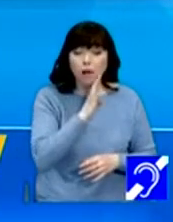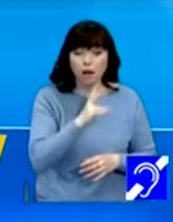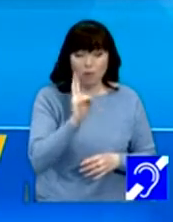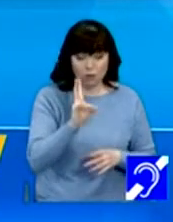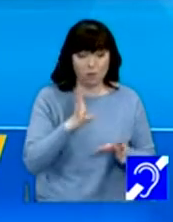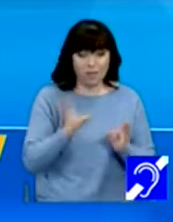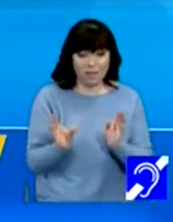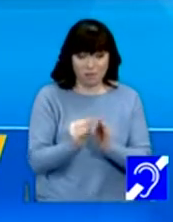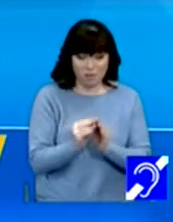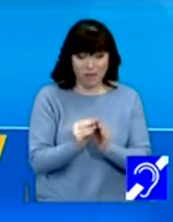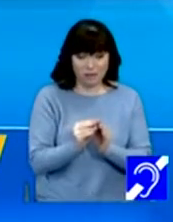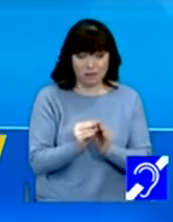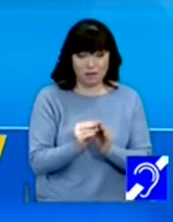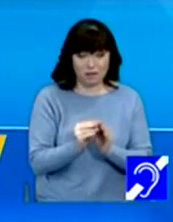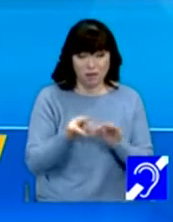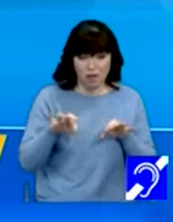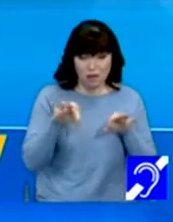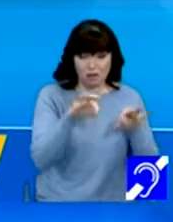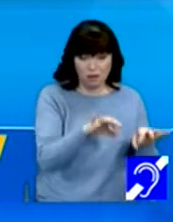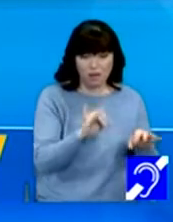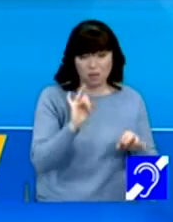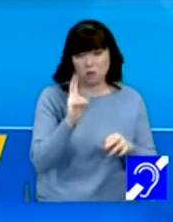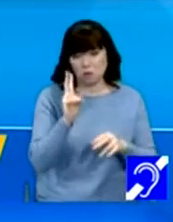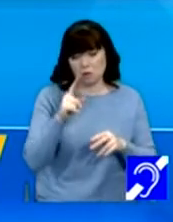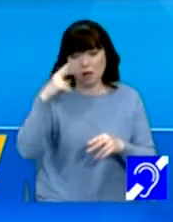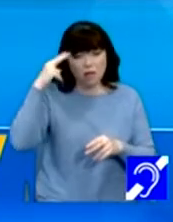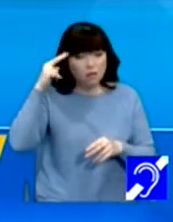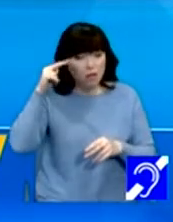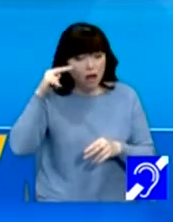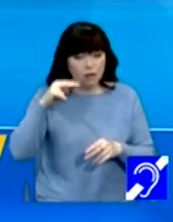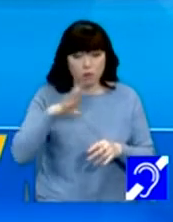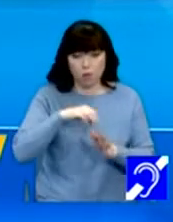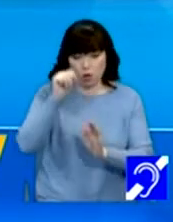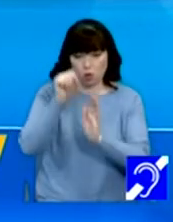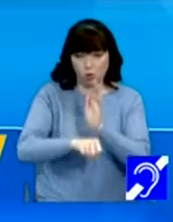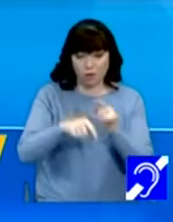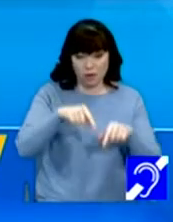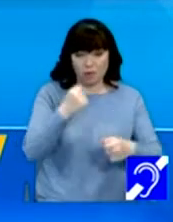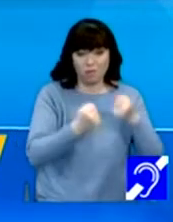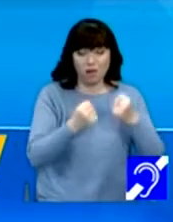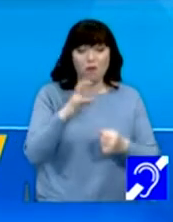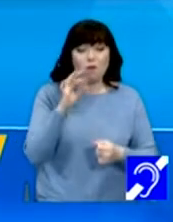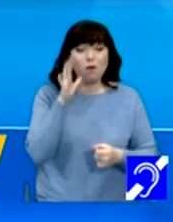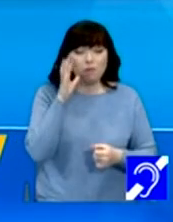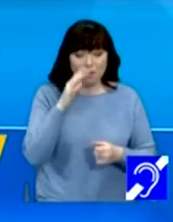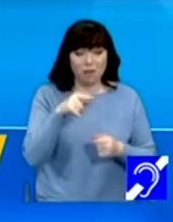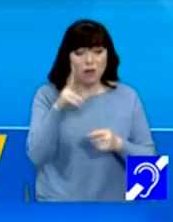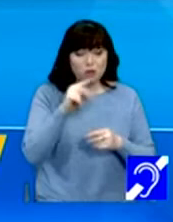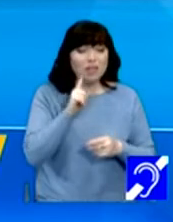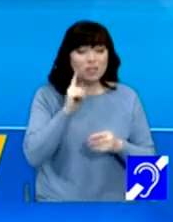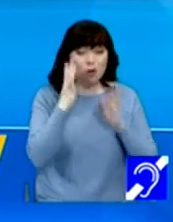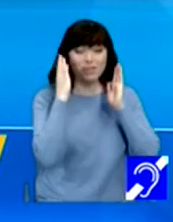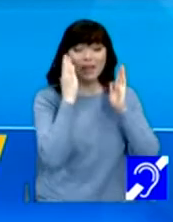ним ехала, и, по-моему, родственники, дядя, они были убиты в машине во время гуманитарного коридора,